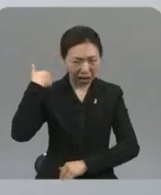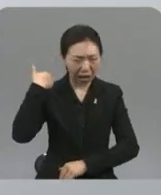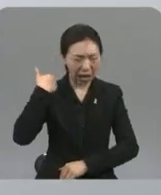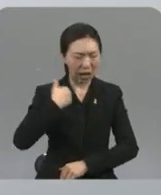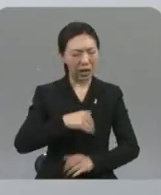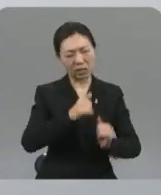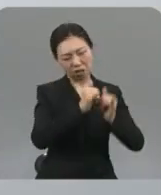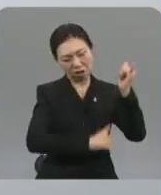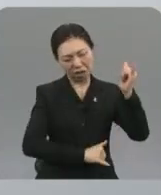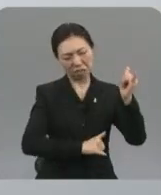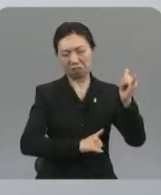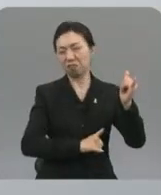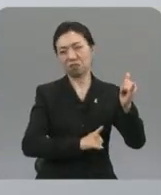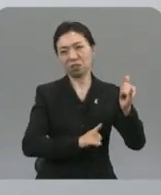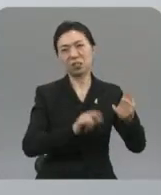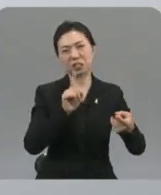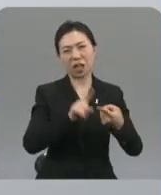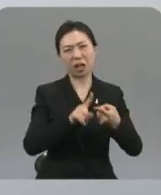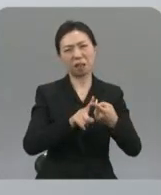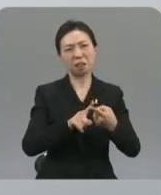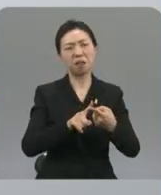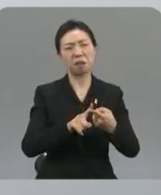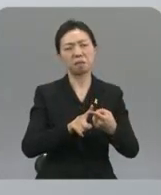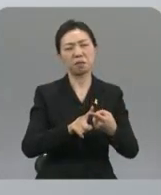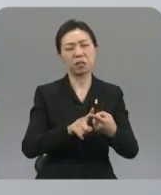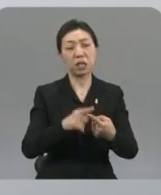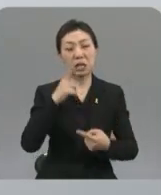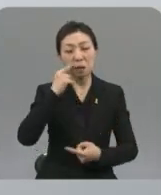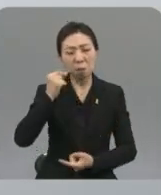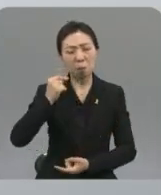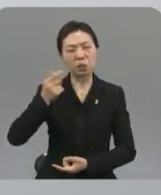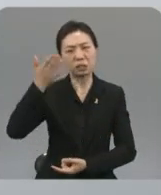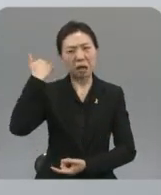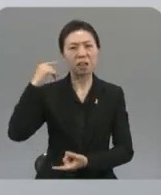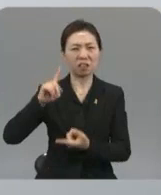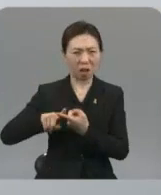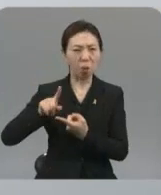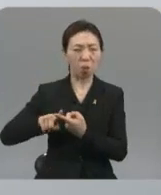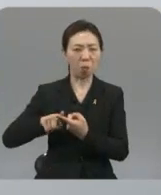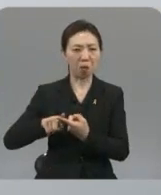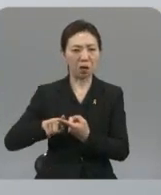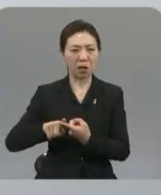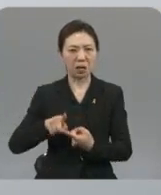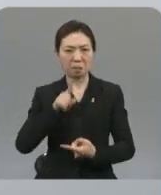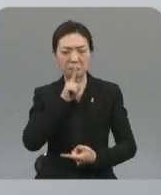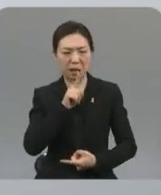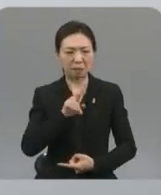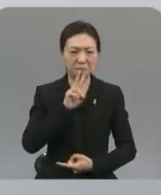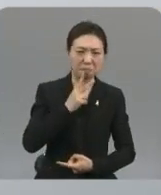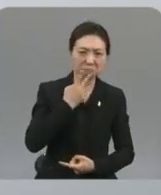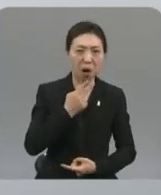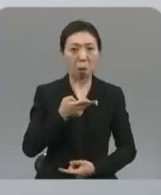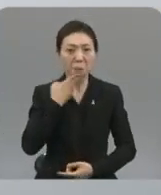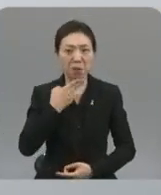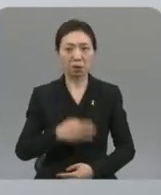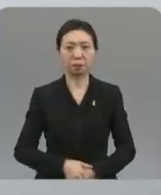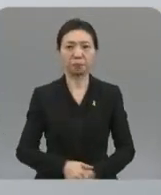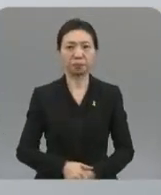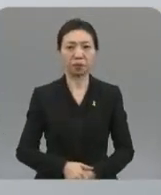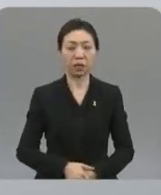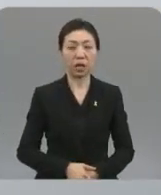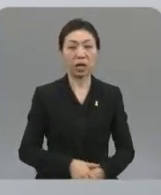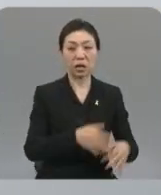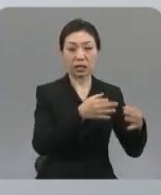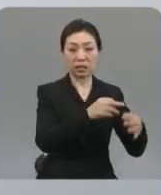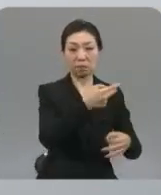le chef du gouvernement nippon a affirmé que les visites croisées de haut niveau se poursuivraient il a fait savoir ensuite qu'il rencontrerait régulièrement Youn